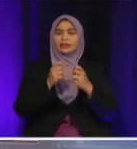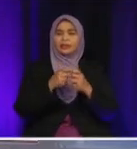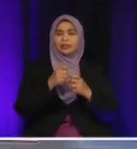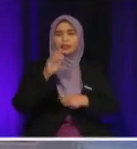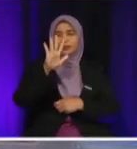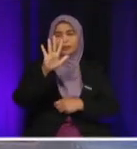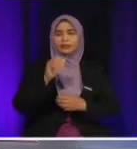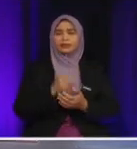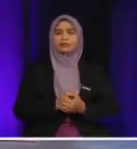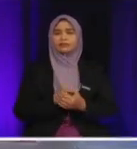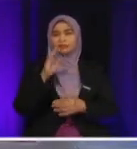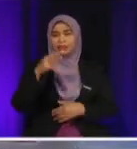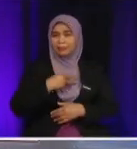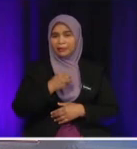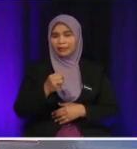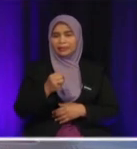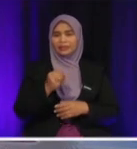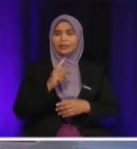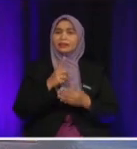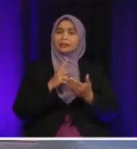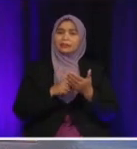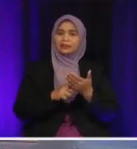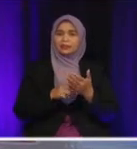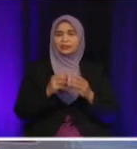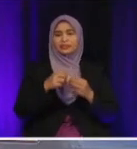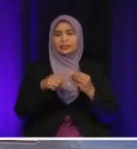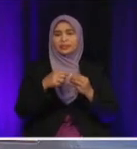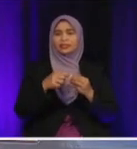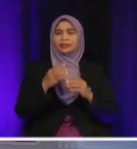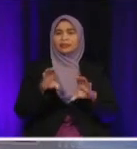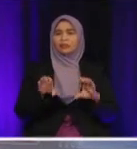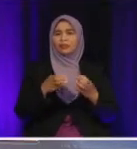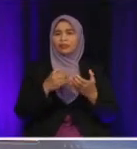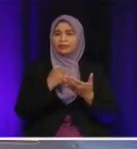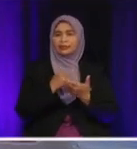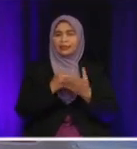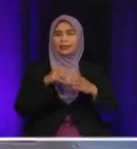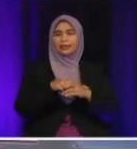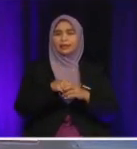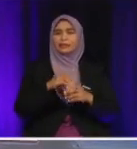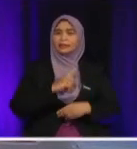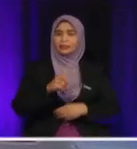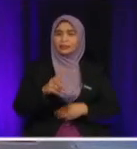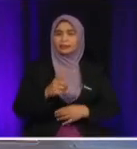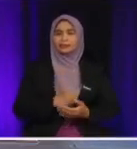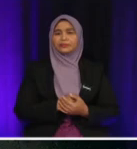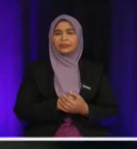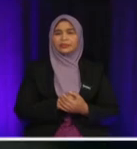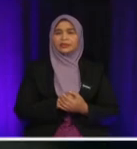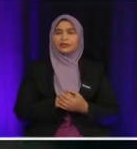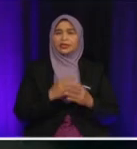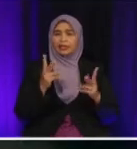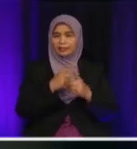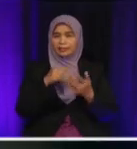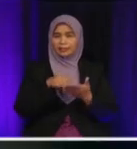Tingkatan 5. Yang menariknya pada hari ini kita bicarakan tentang jenayah di dalam Islam. Baik Ustaz, dalam segmen kali ini apakah yang akan